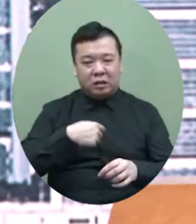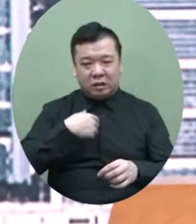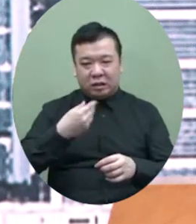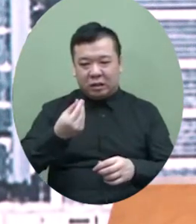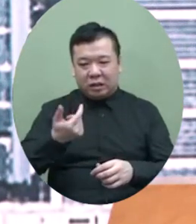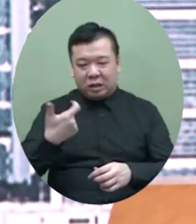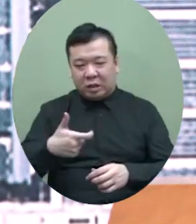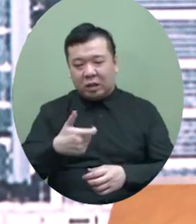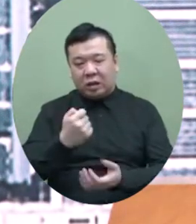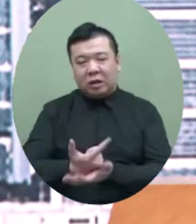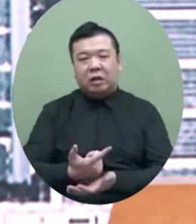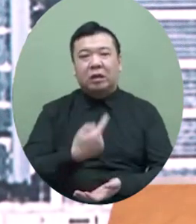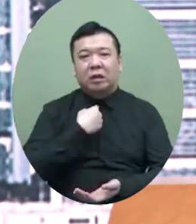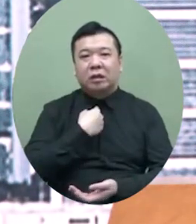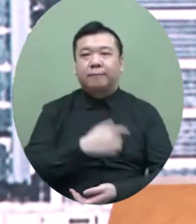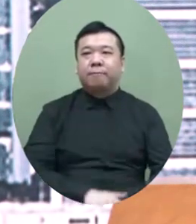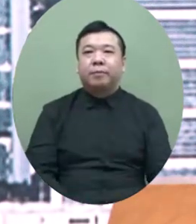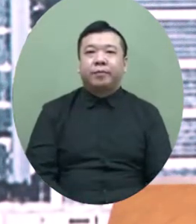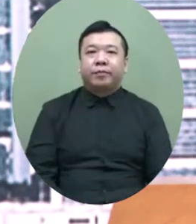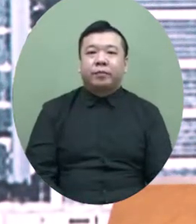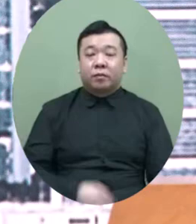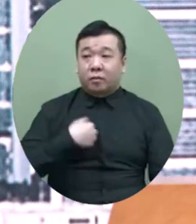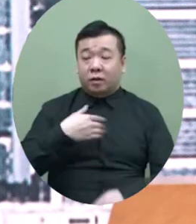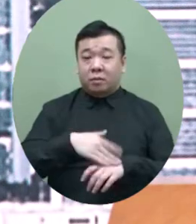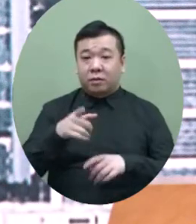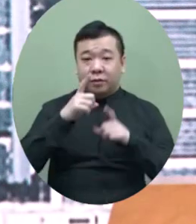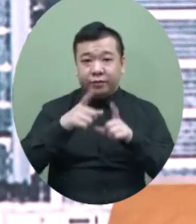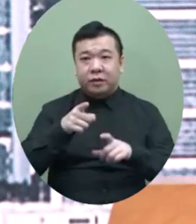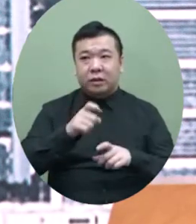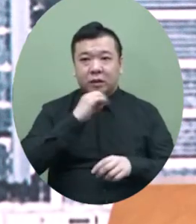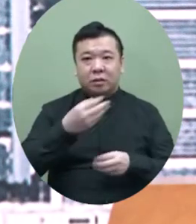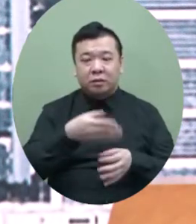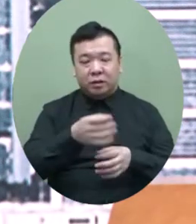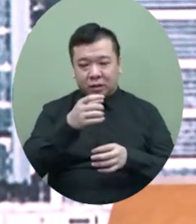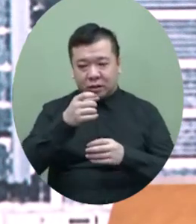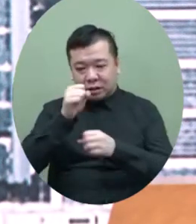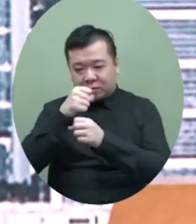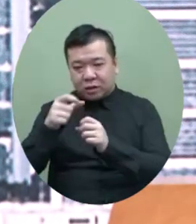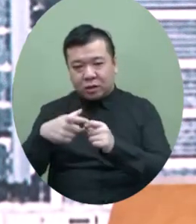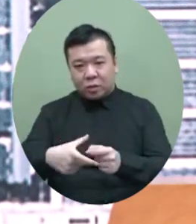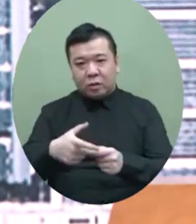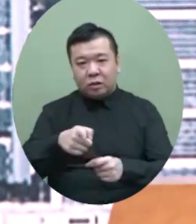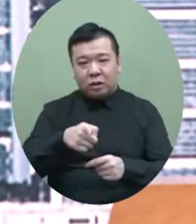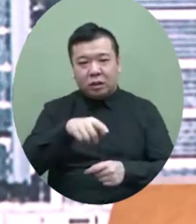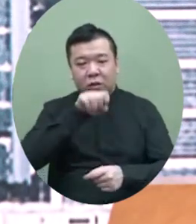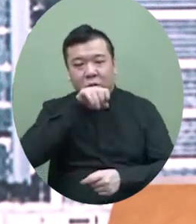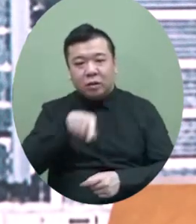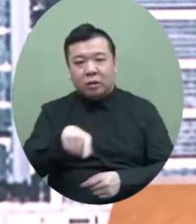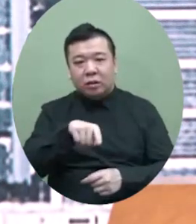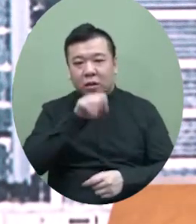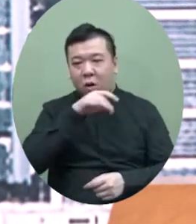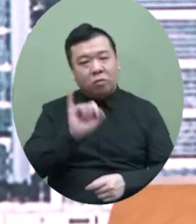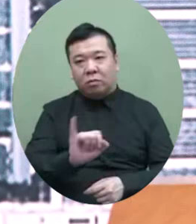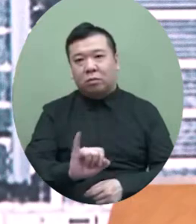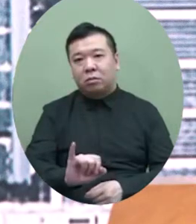啦嚇。我想特別喺呢度回應你講話係咪益咗啲檢測公司呢句説話係講唔出